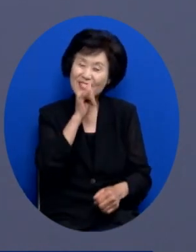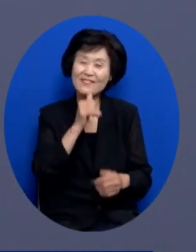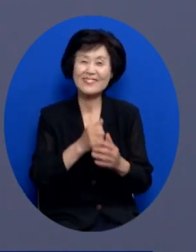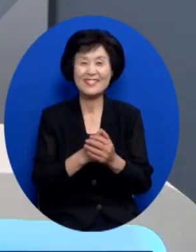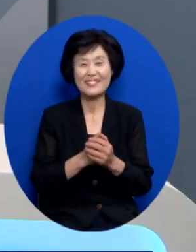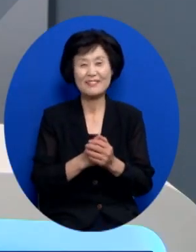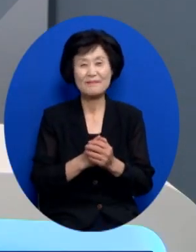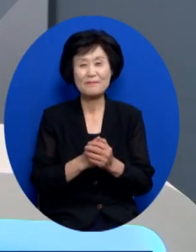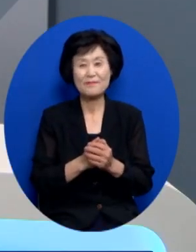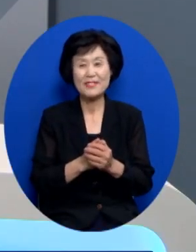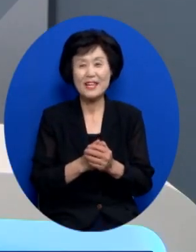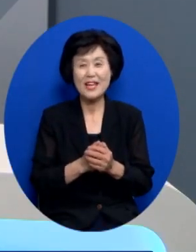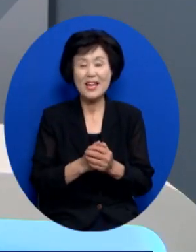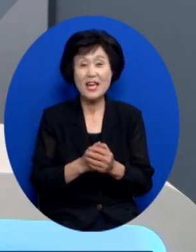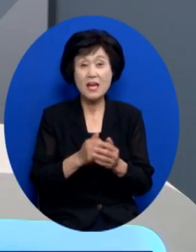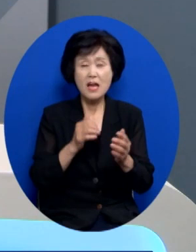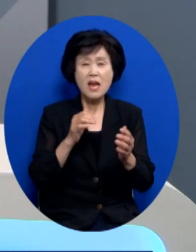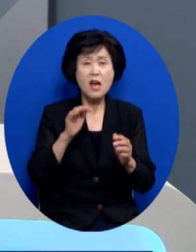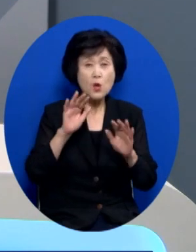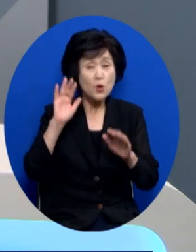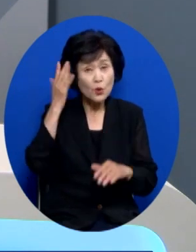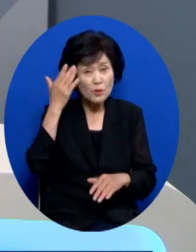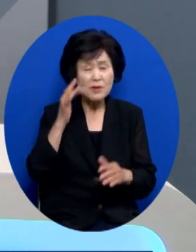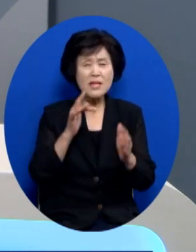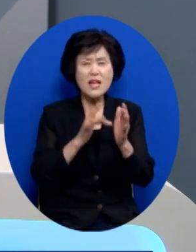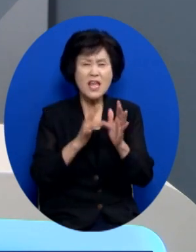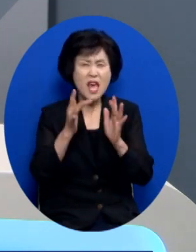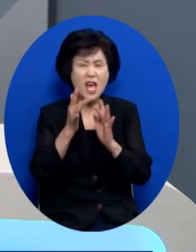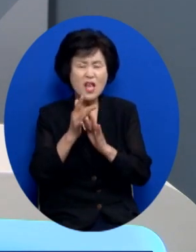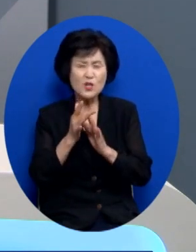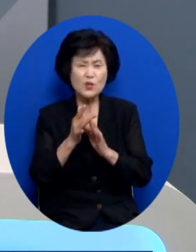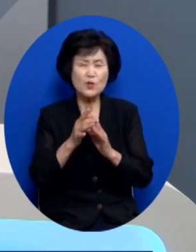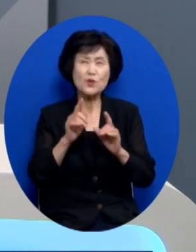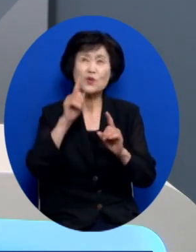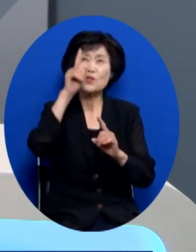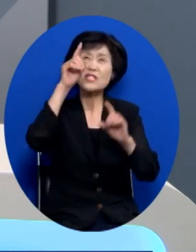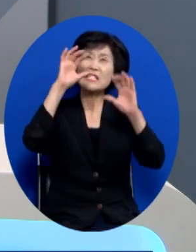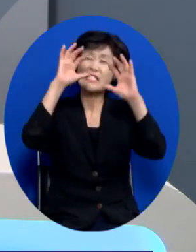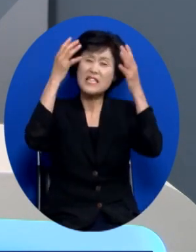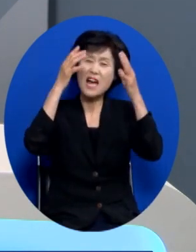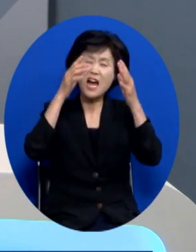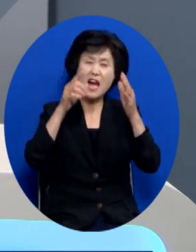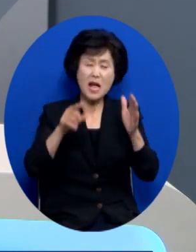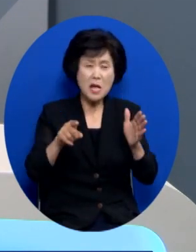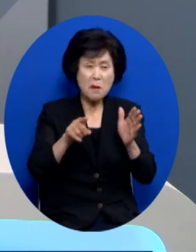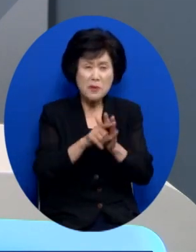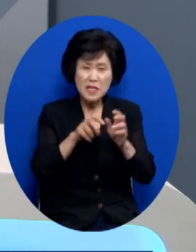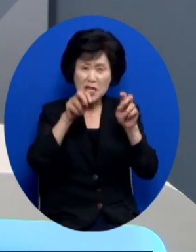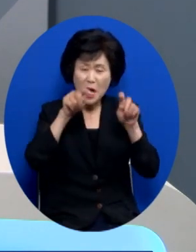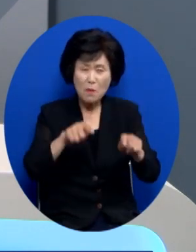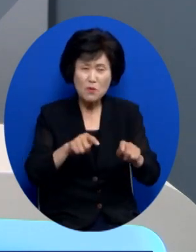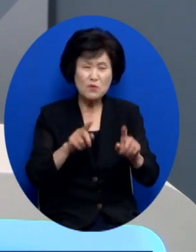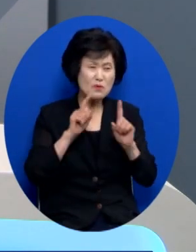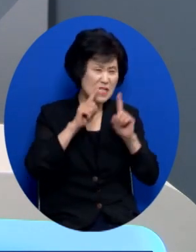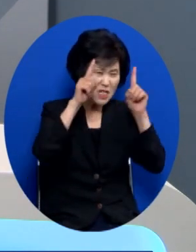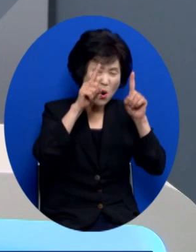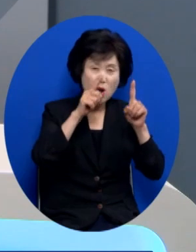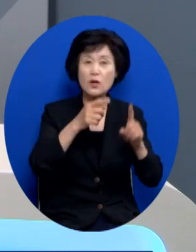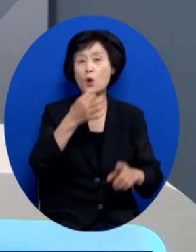지금은 예수, 뭐 천당, 불신, 지옥 참 그 용기는 있는데 효과는